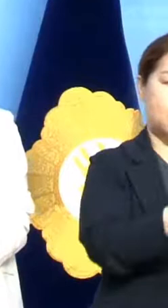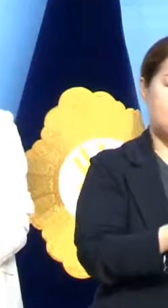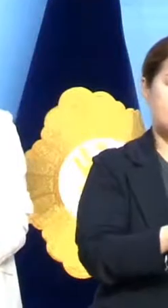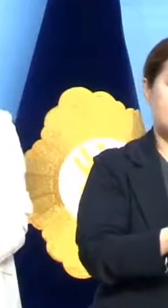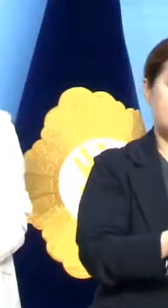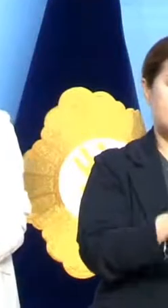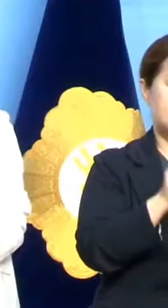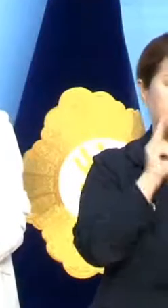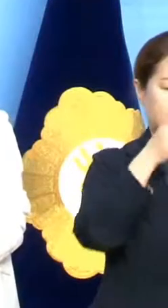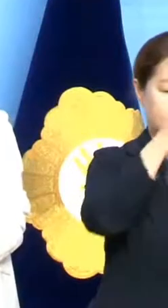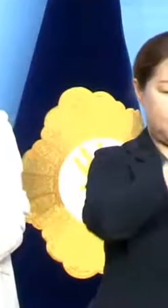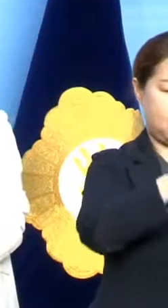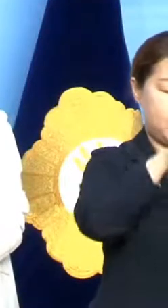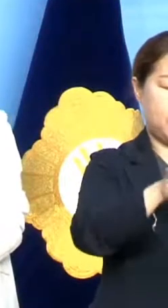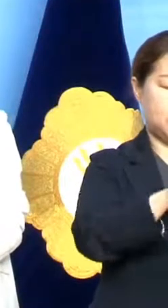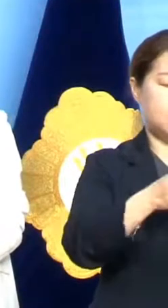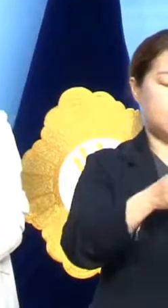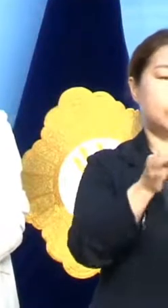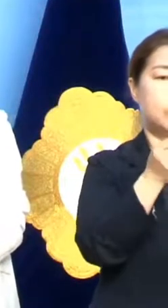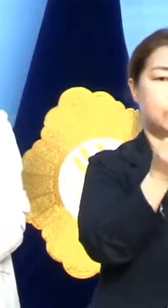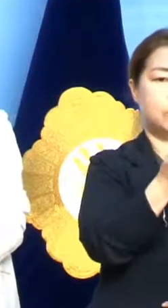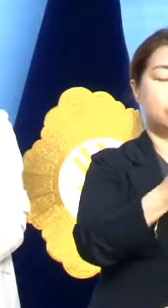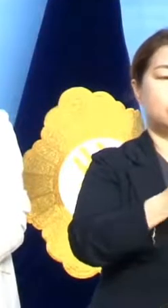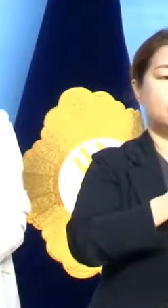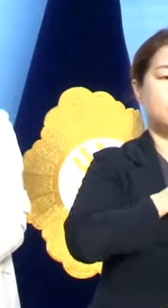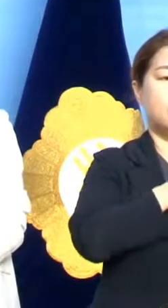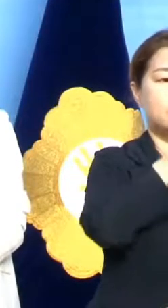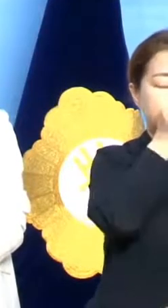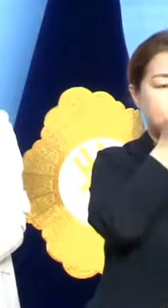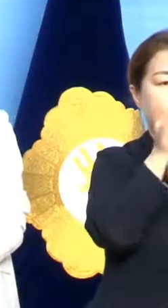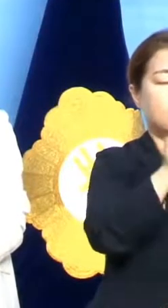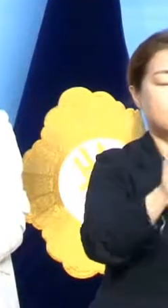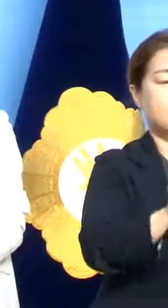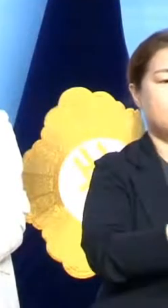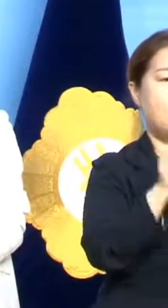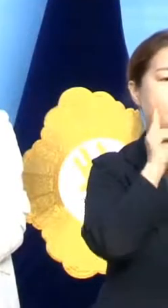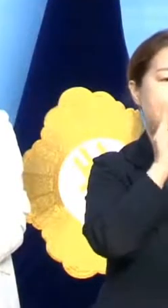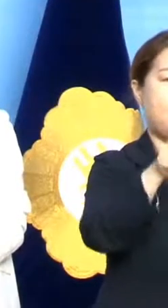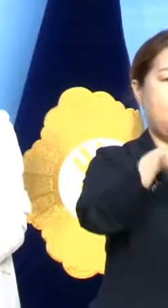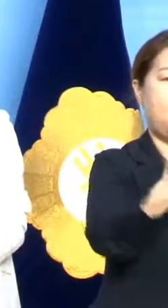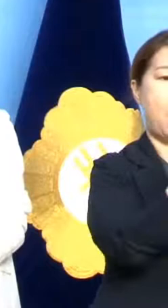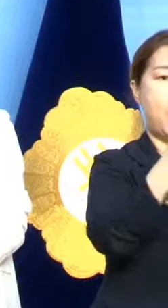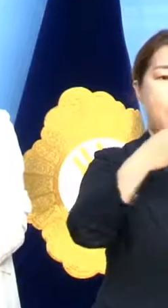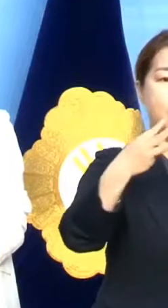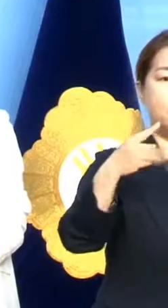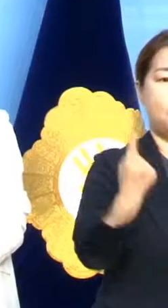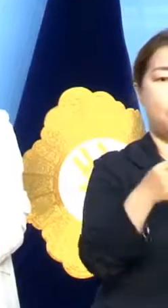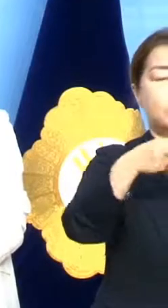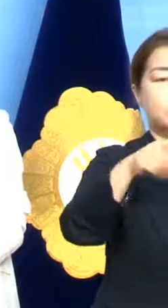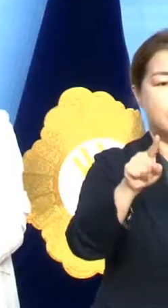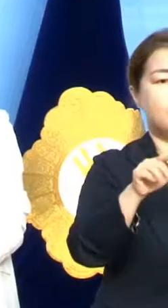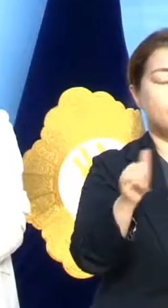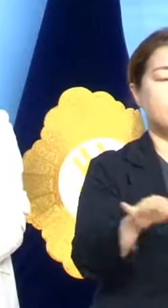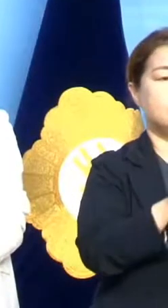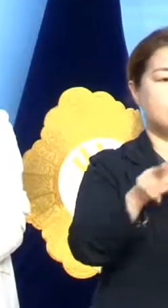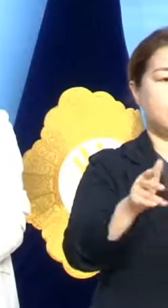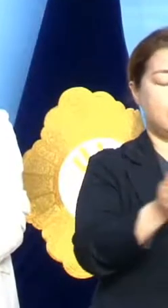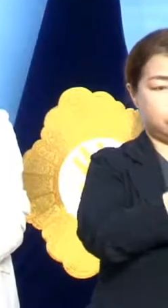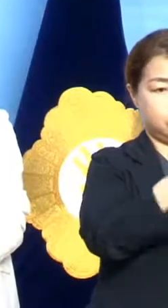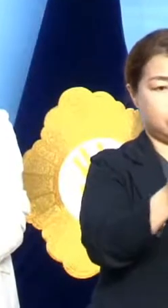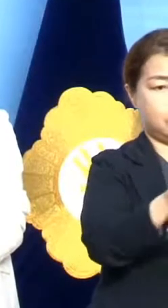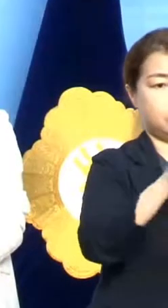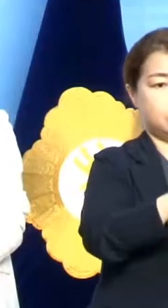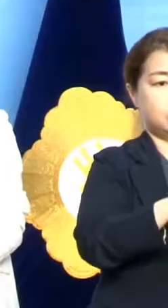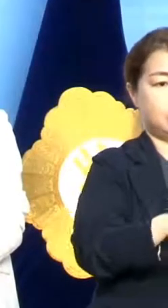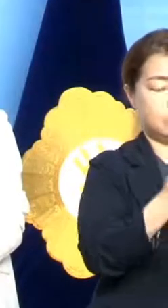충격 스럽게 받아들이고 있습니다 위 통계는 과로사 대체가 지금까지 주장해 온 5명의 택배 노동자 사망 사건은